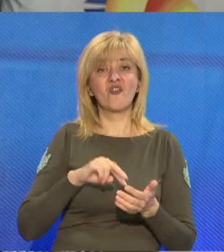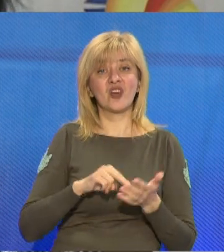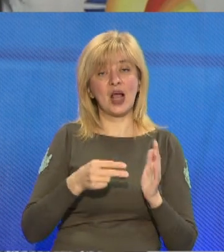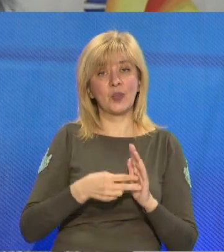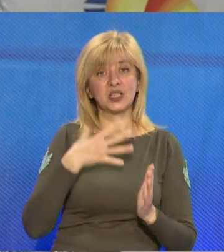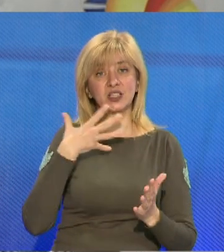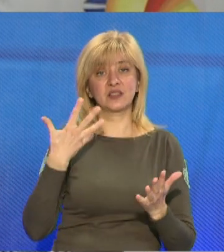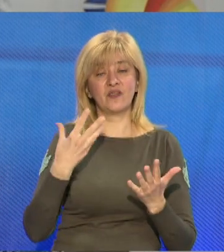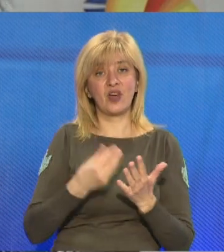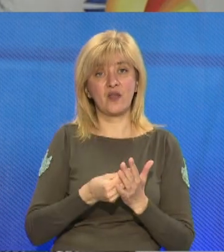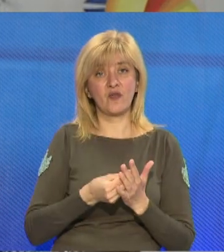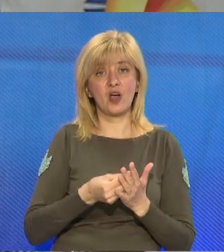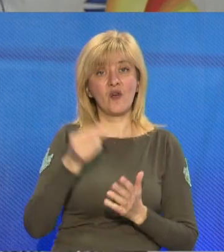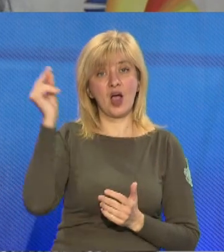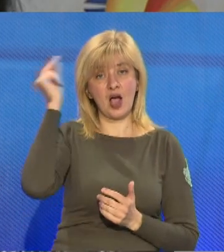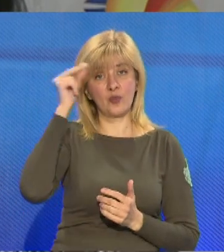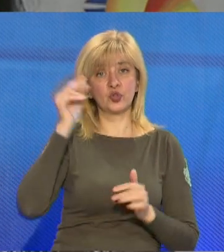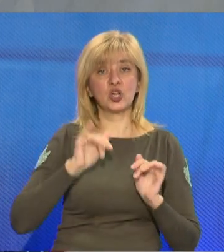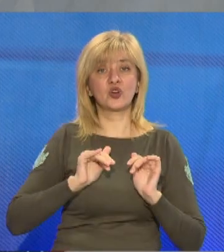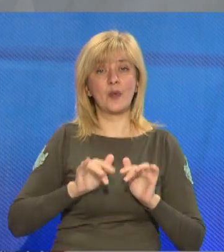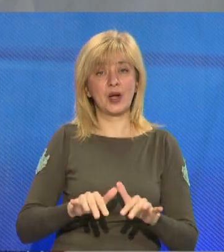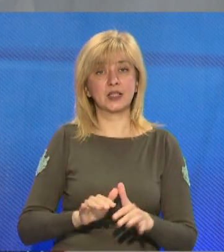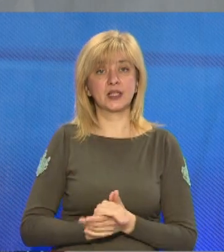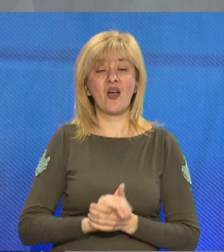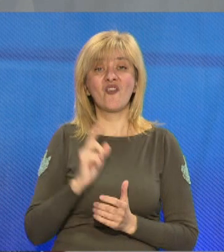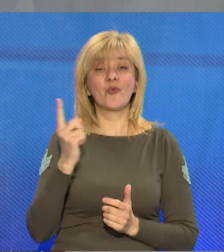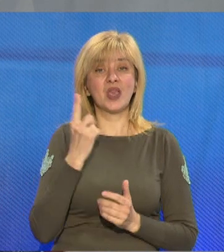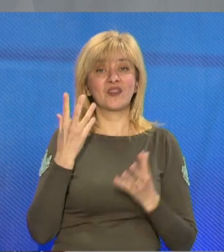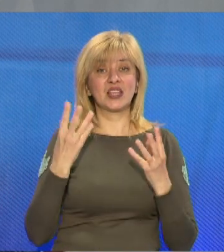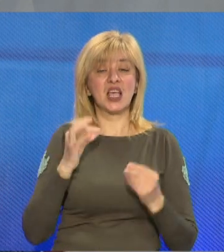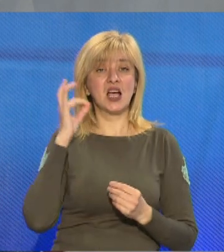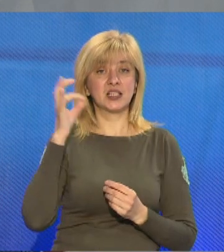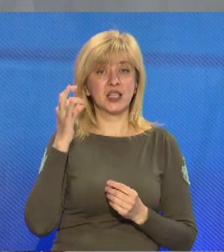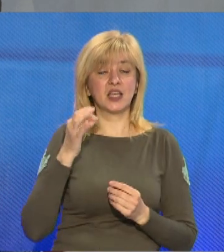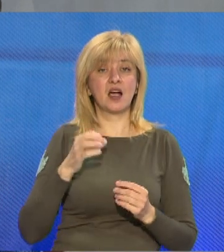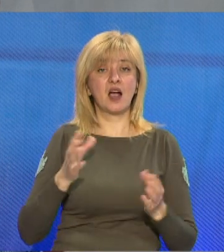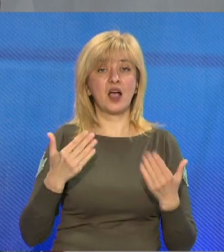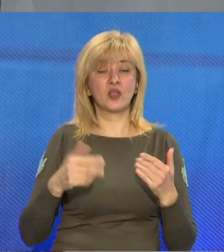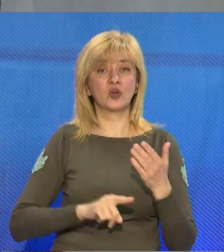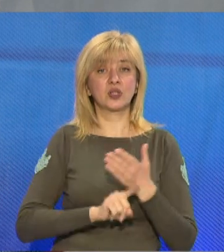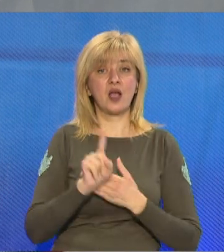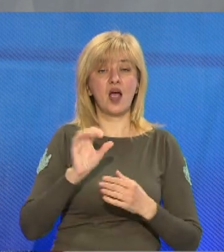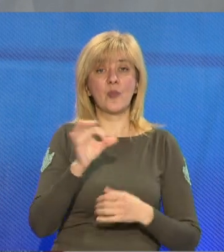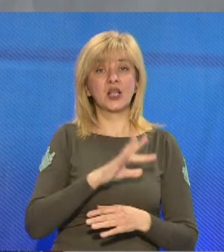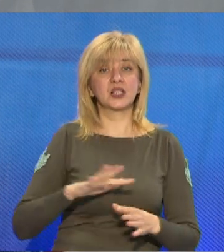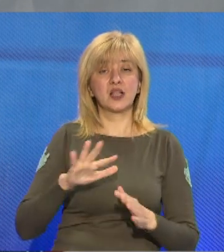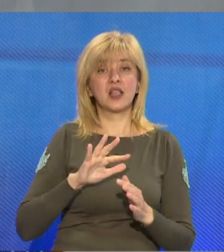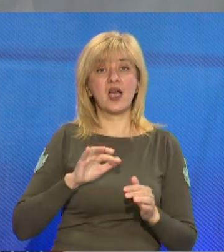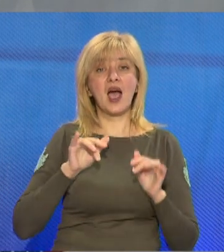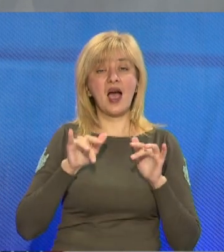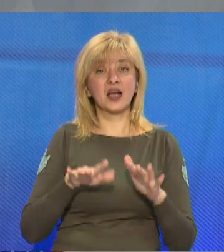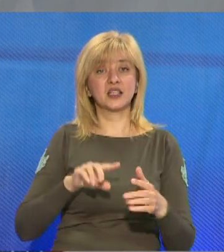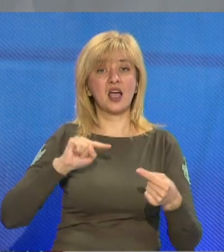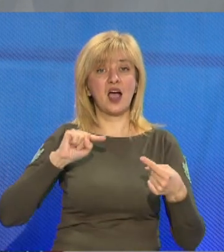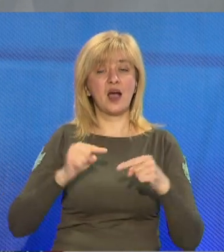своего обучающего процесса. В первые дни осенних каникул стартует областная акция